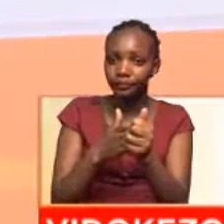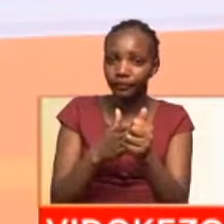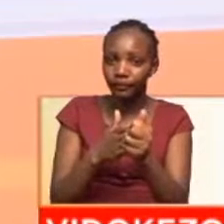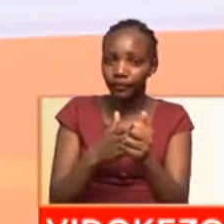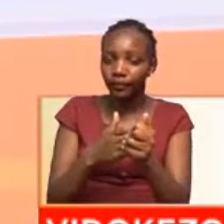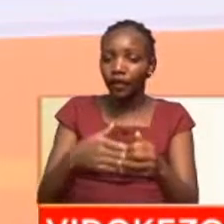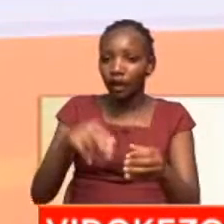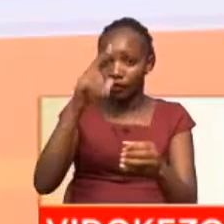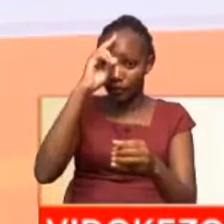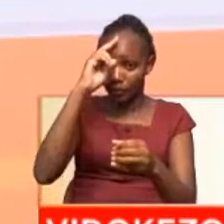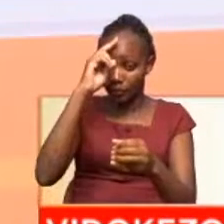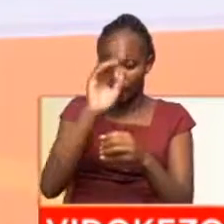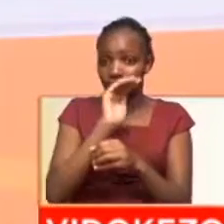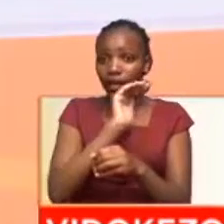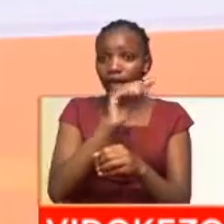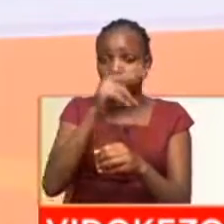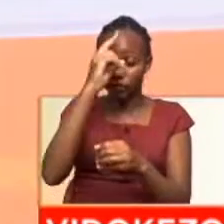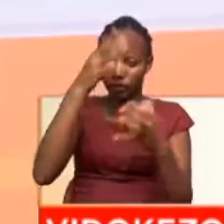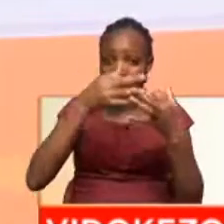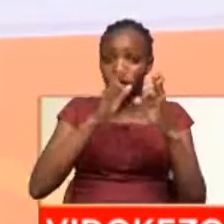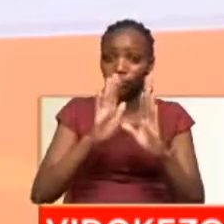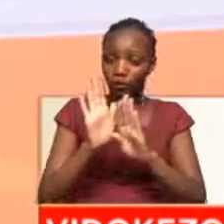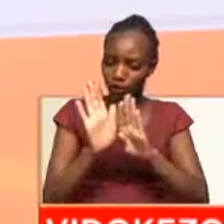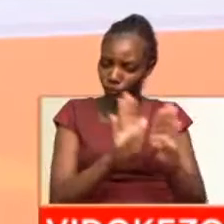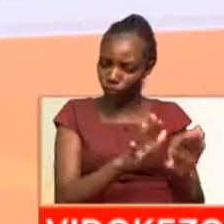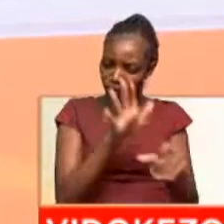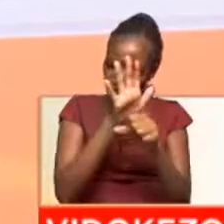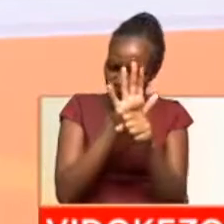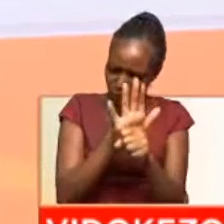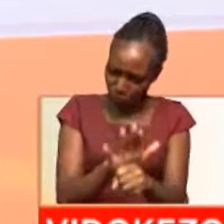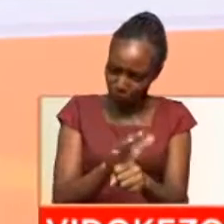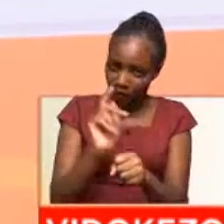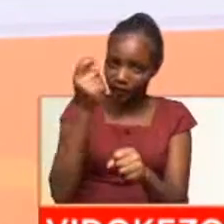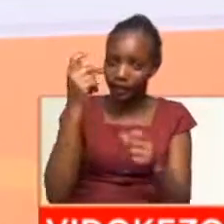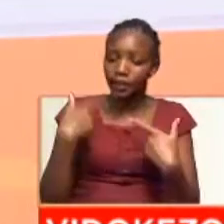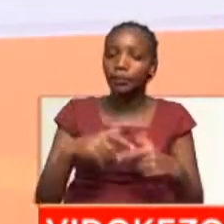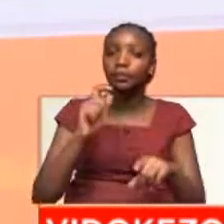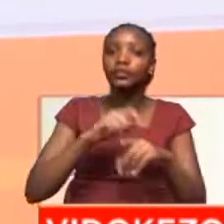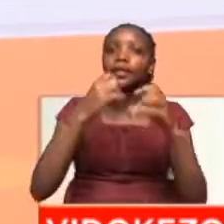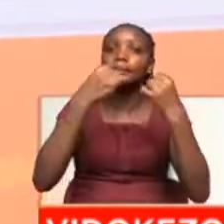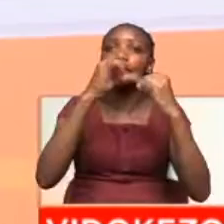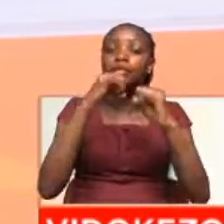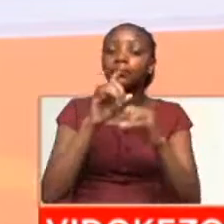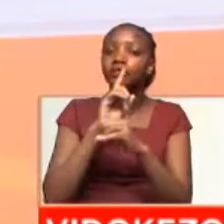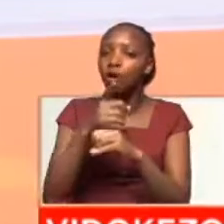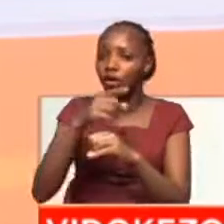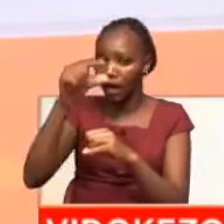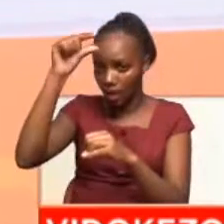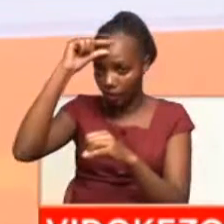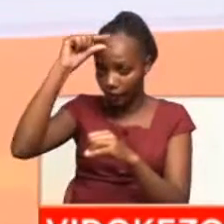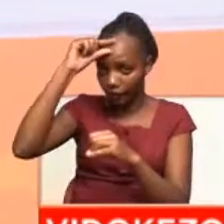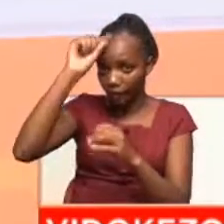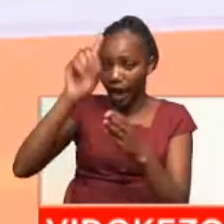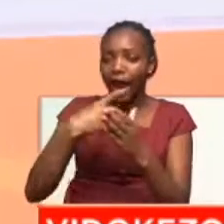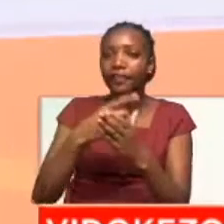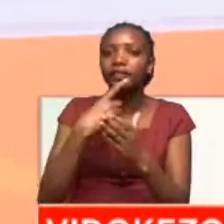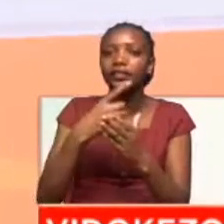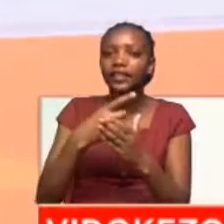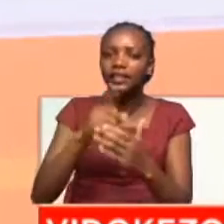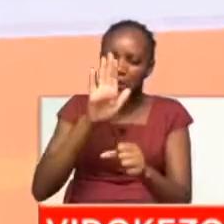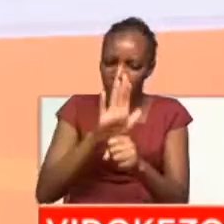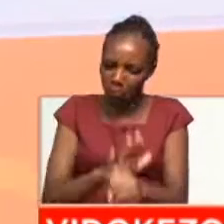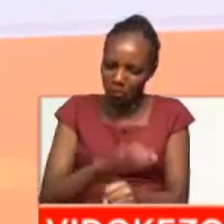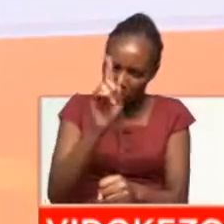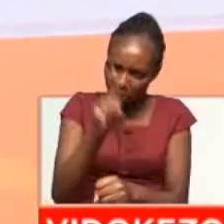polisi kuepuka kuwadhulumu wa Kenya wakati wa kutekeleza agizo la serikali, akitaja hatua hiyo ni kinyume cha